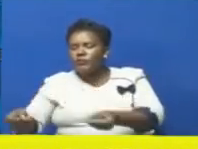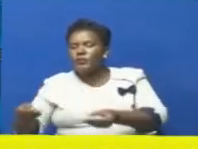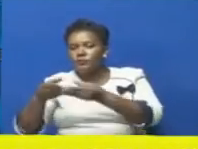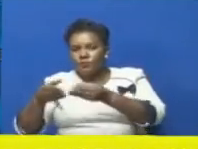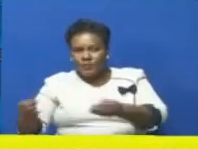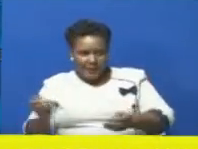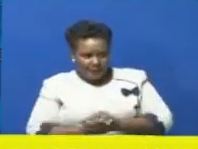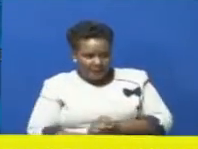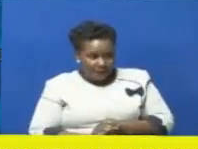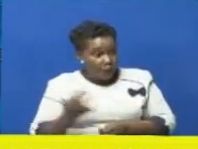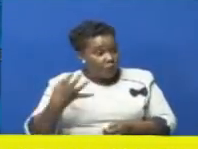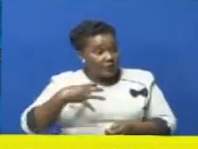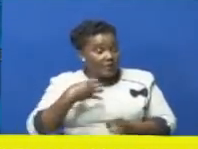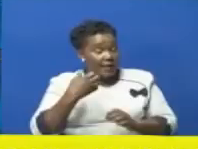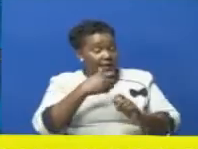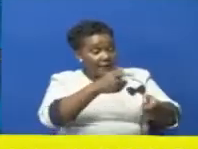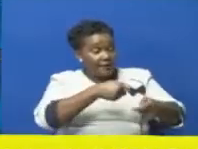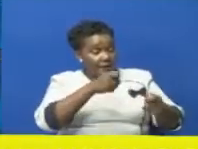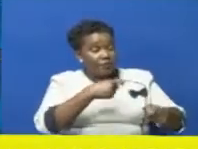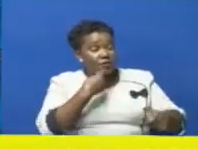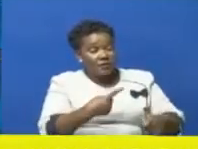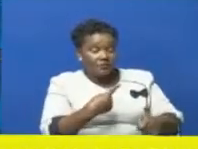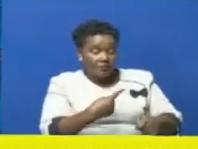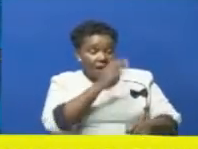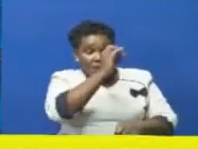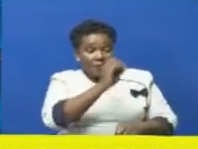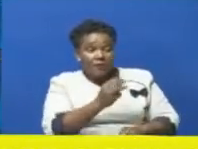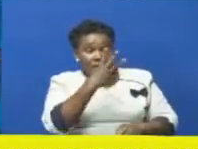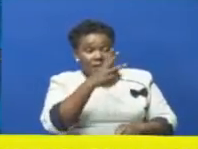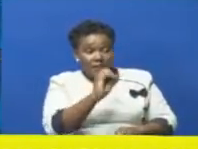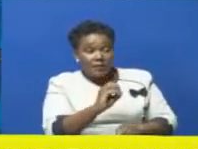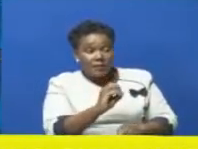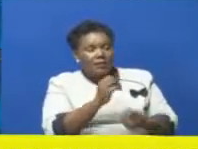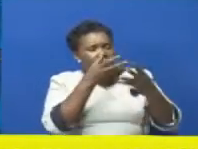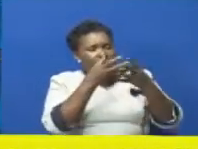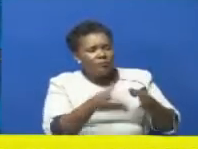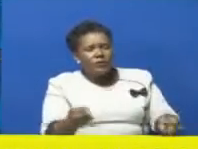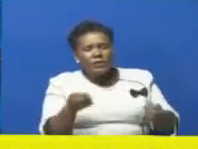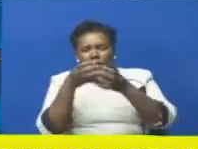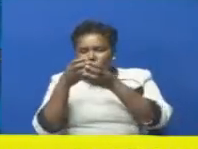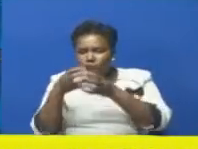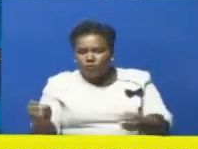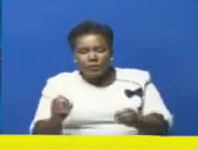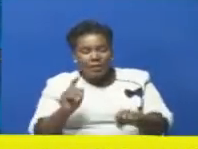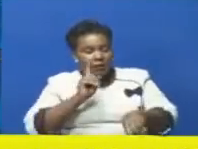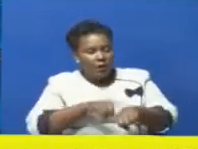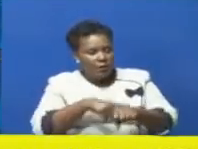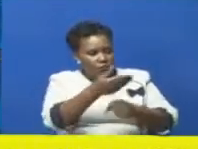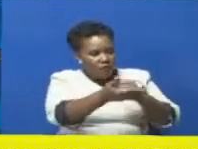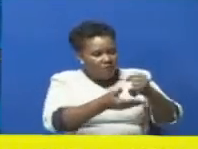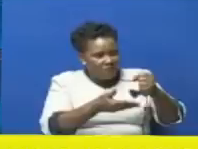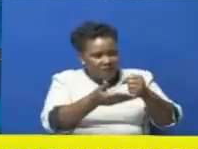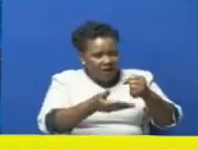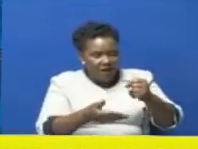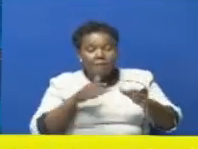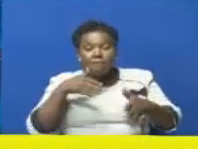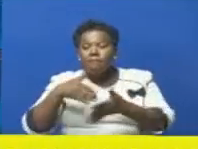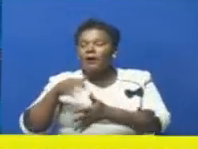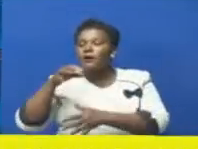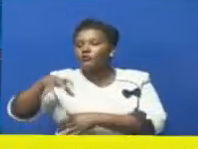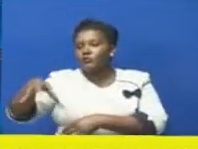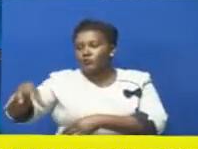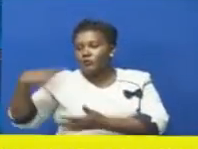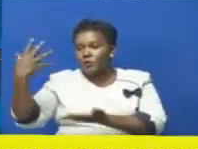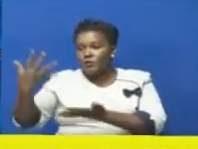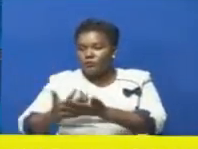zaidi ya 30% ya mazao yanapotea kuanzia hatua ya uvunaji hadi kufikia sokoni. Tupate taarifa hii